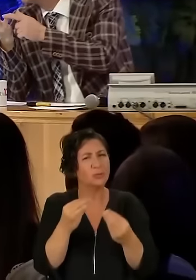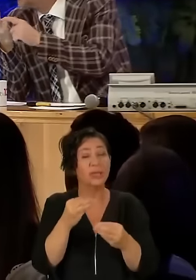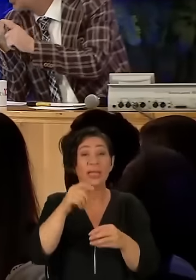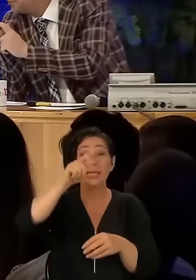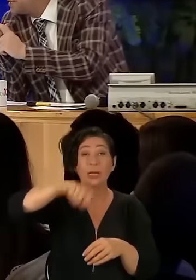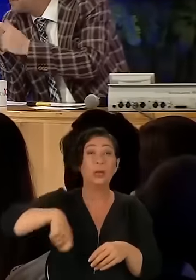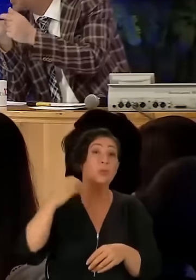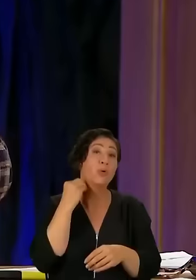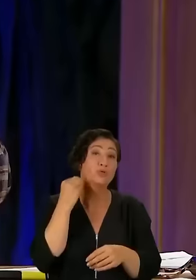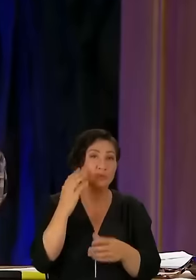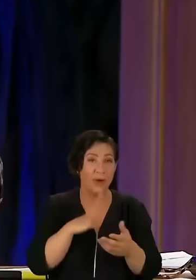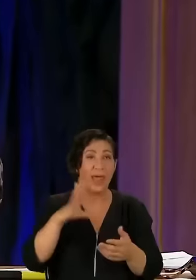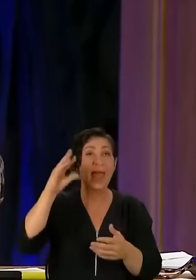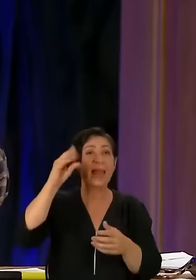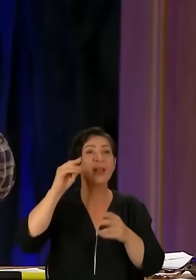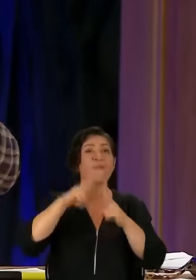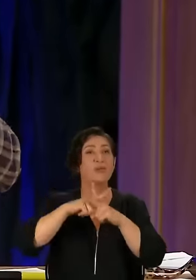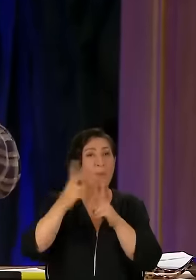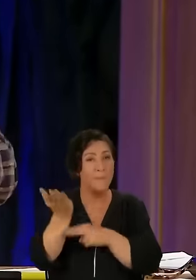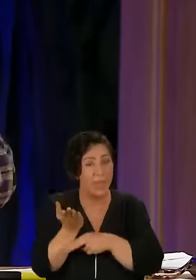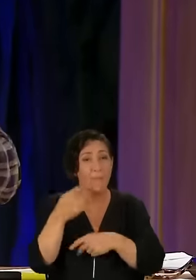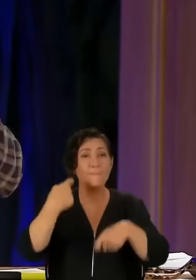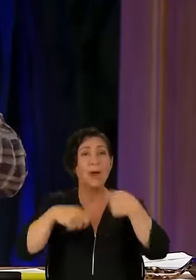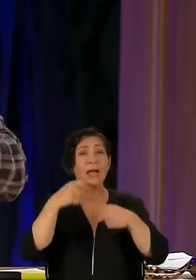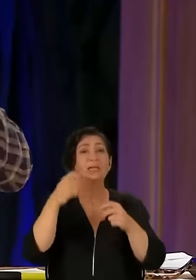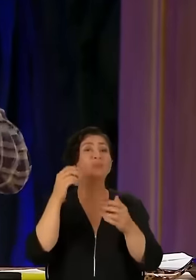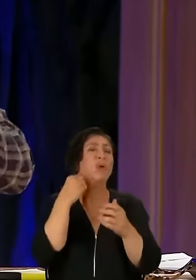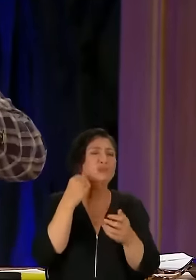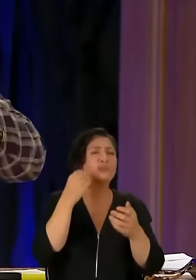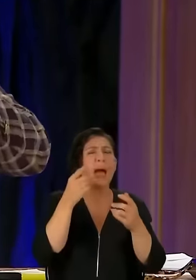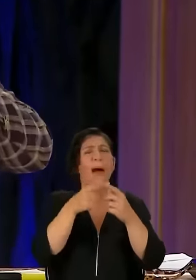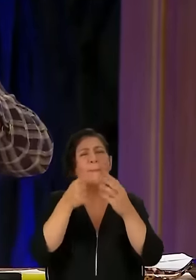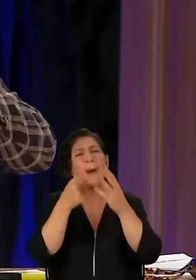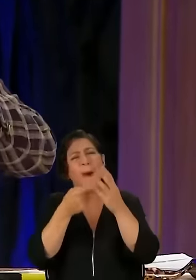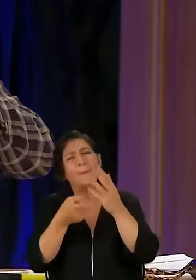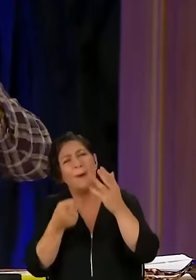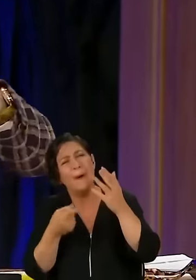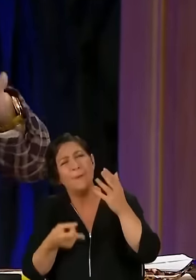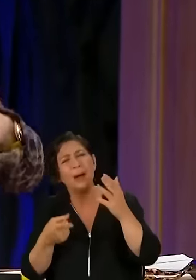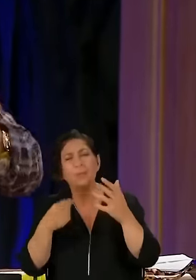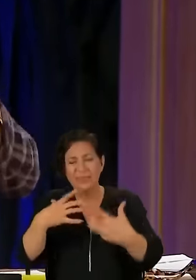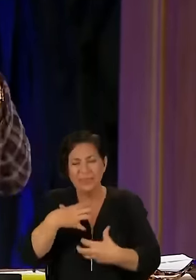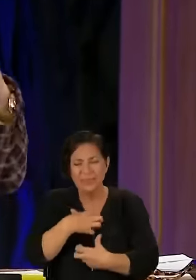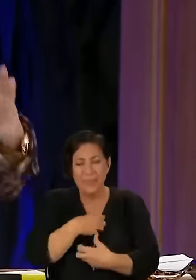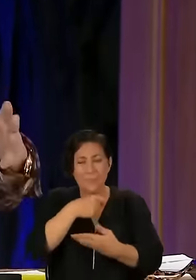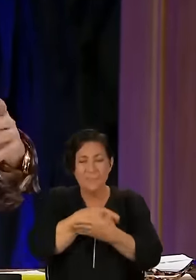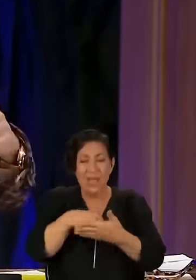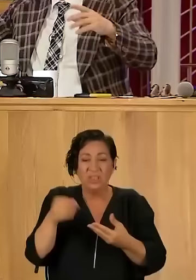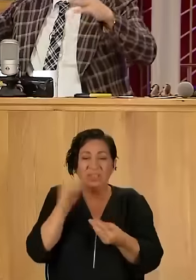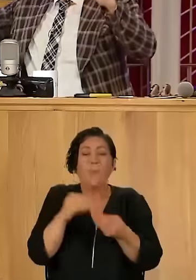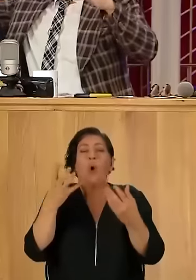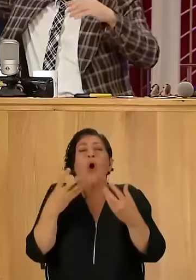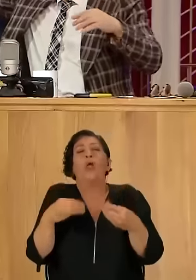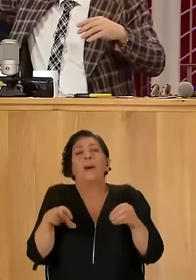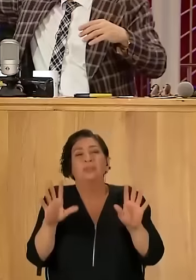kredi kartı borcun birikmiş, elektrik faturası gelmiş, banka bilmem nesi cartı curtu, ıgırı bıgırı falan filan, maaşa yazam